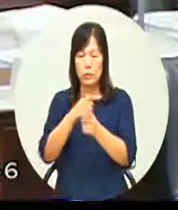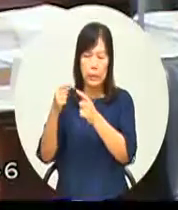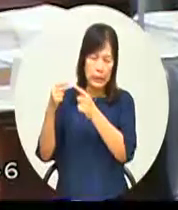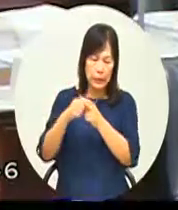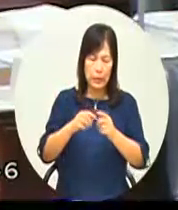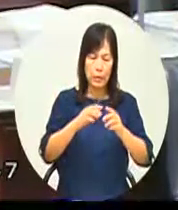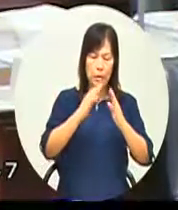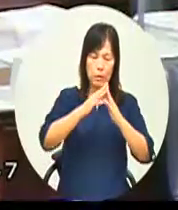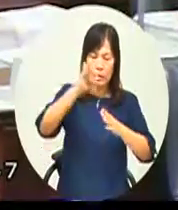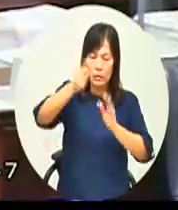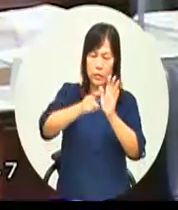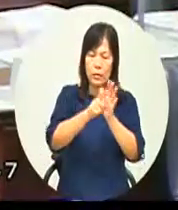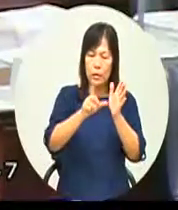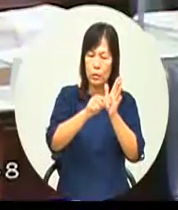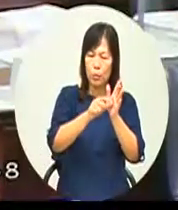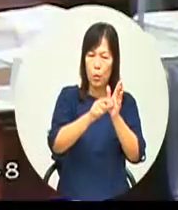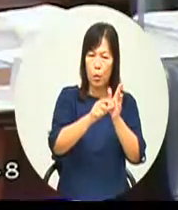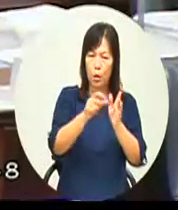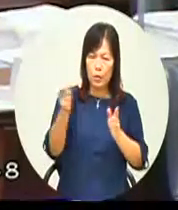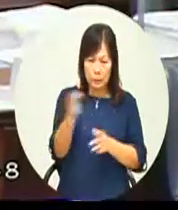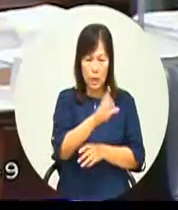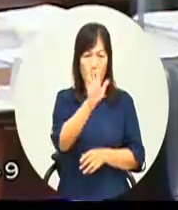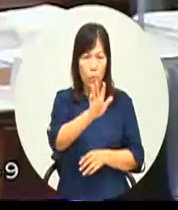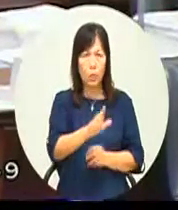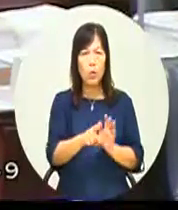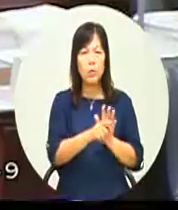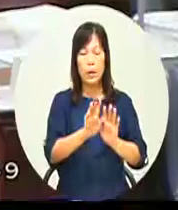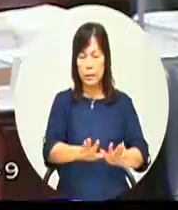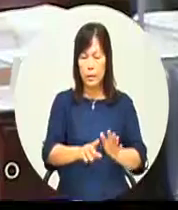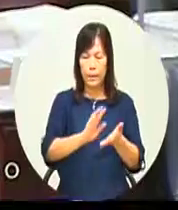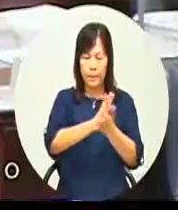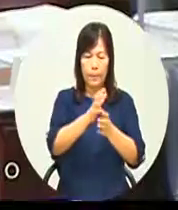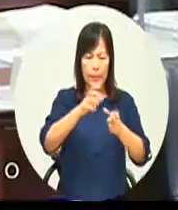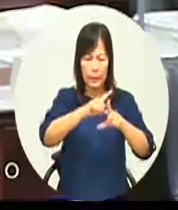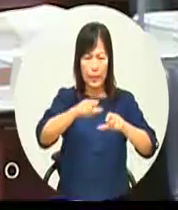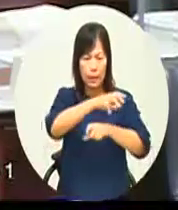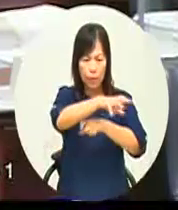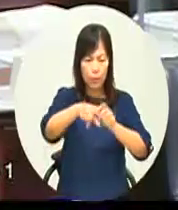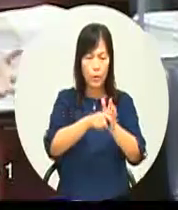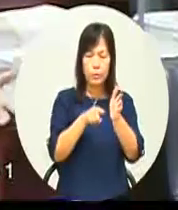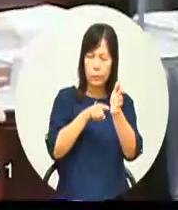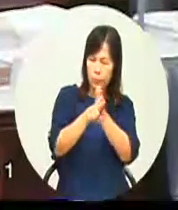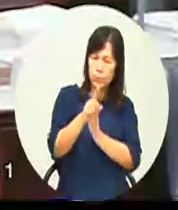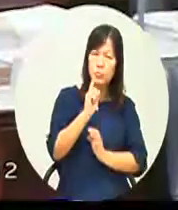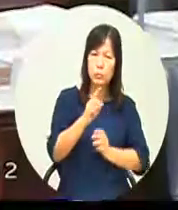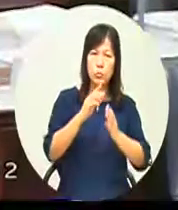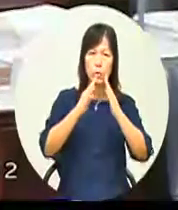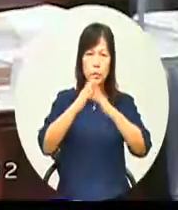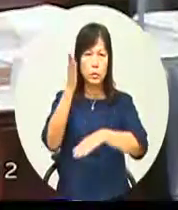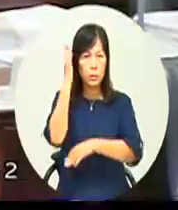任期还要长。好，所以在这个现在整个大环境，我一直不断的跟市